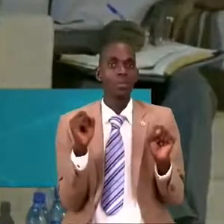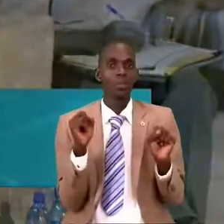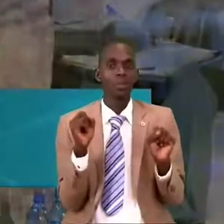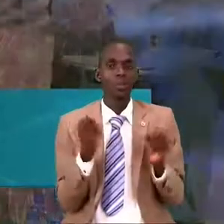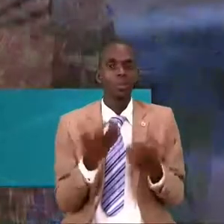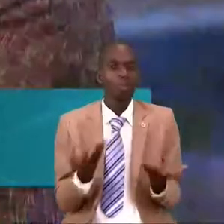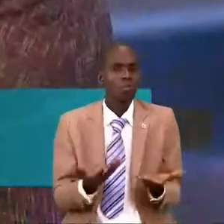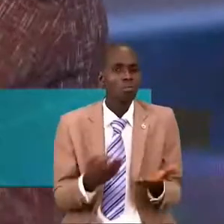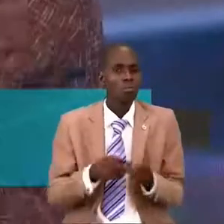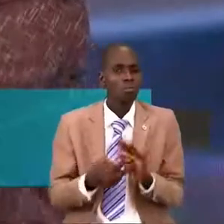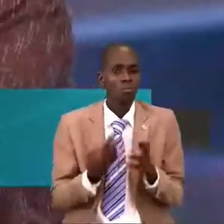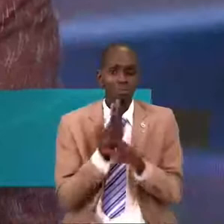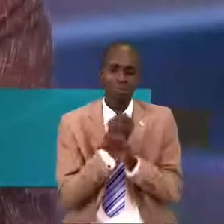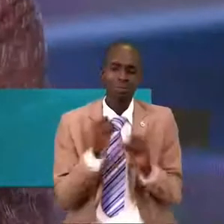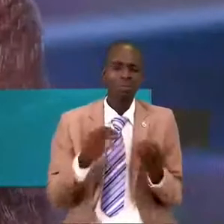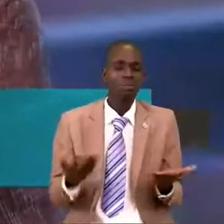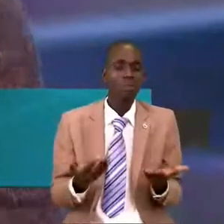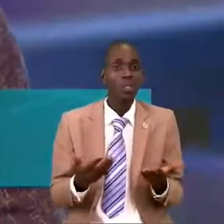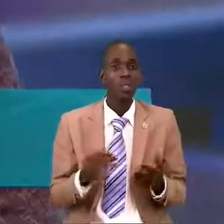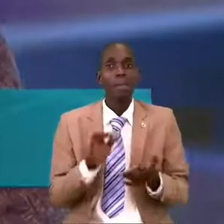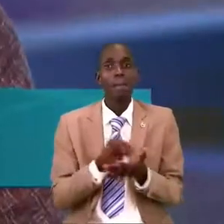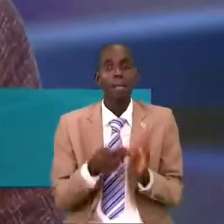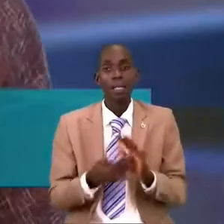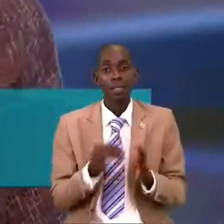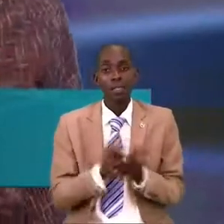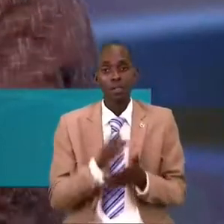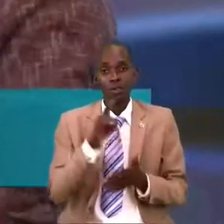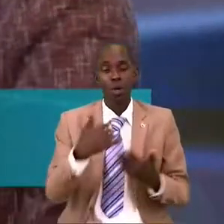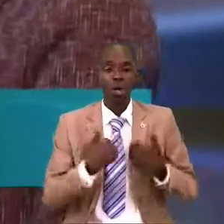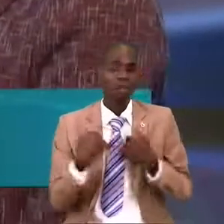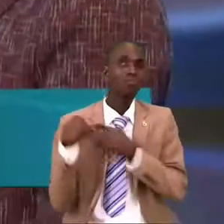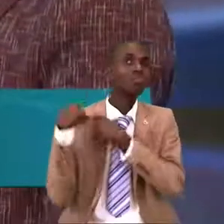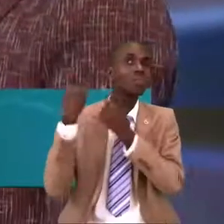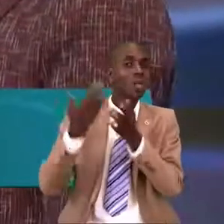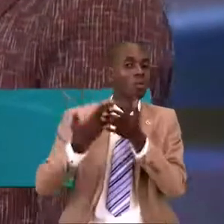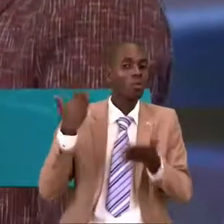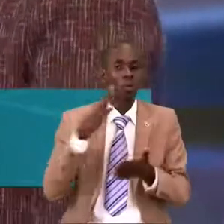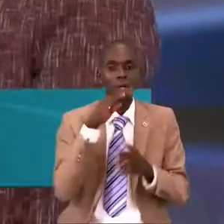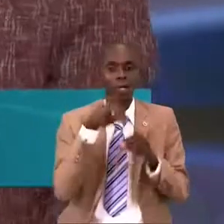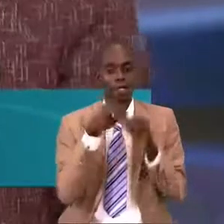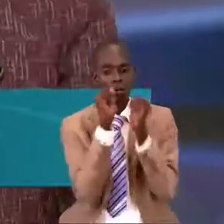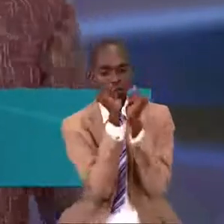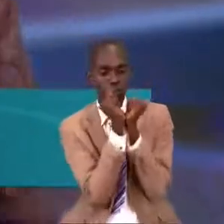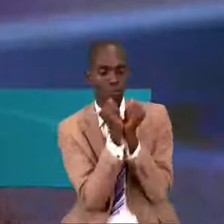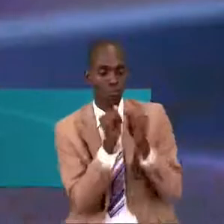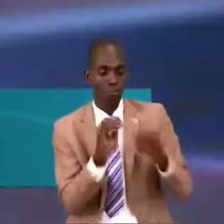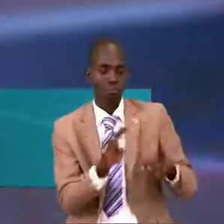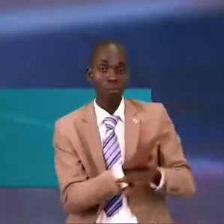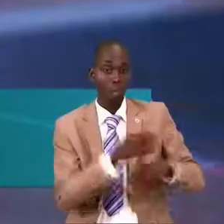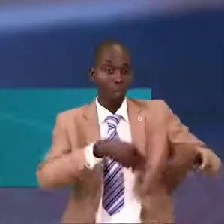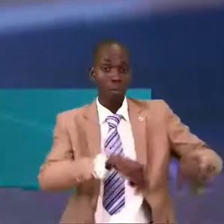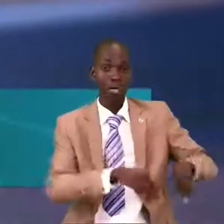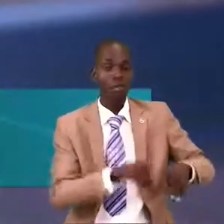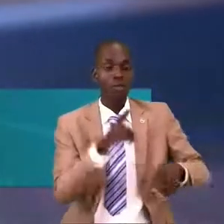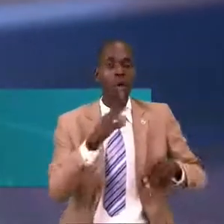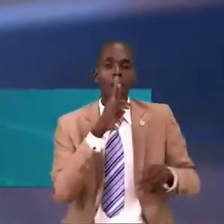Vous étiez dans le marché d'esclavage, vous étiez en esclavage. En réalité, vous étiez attaché dans ce